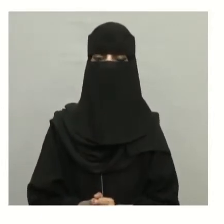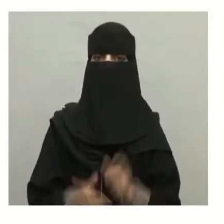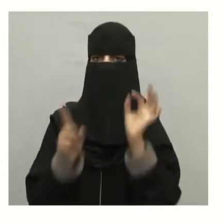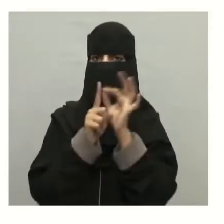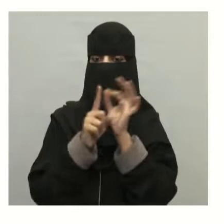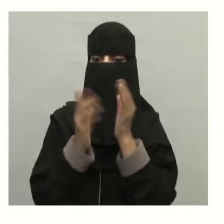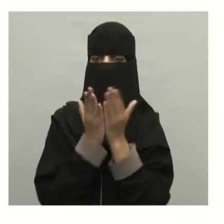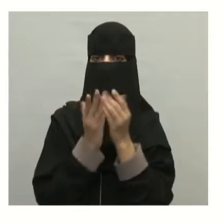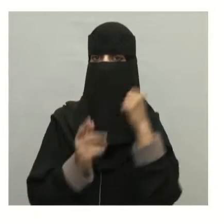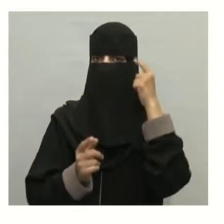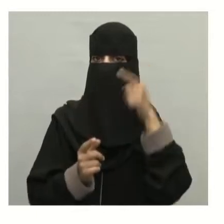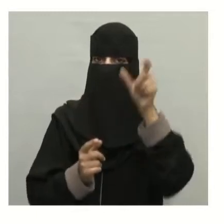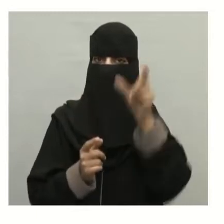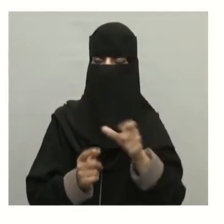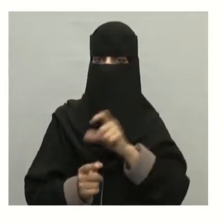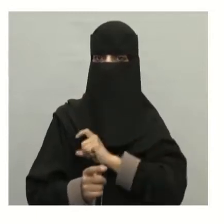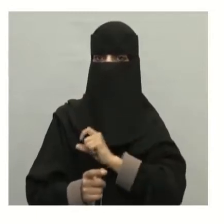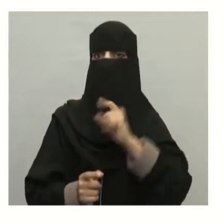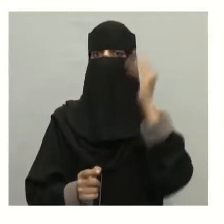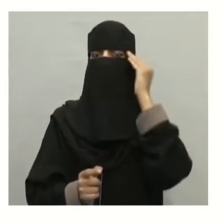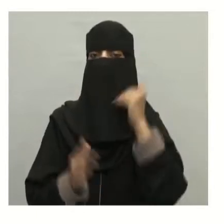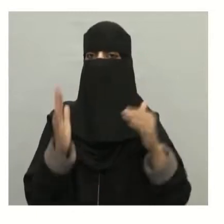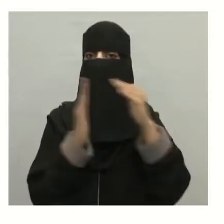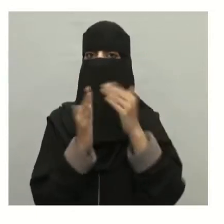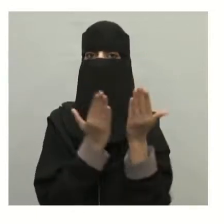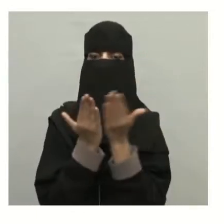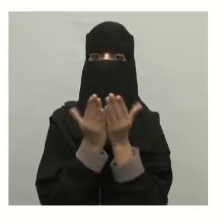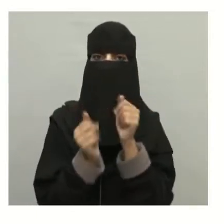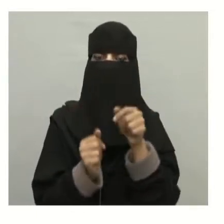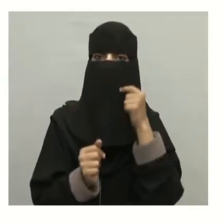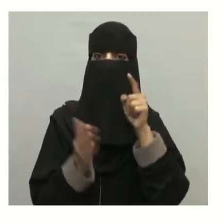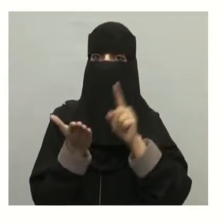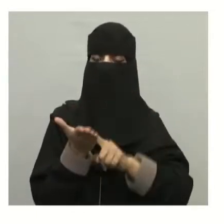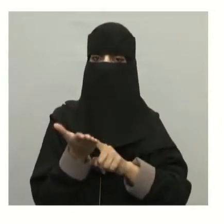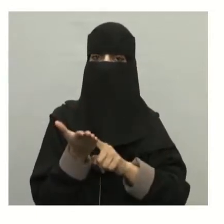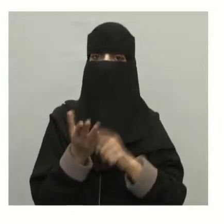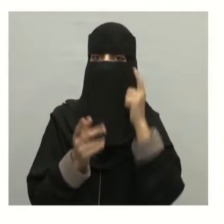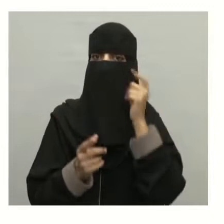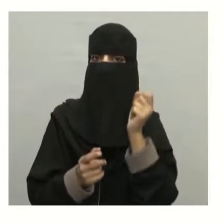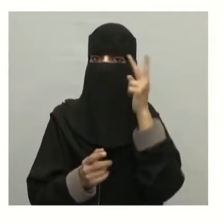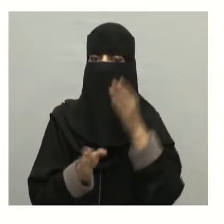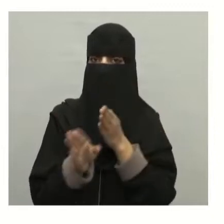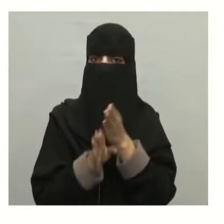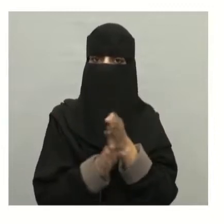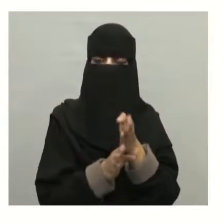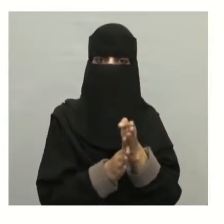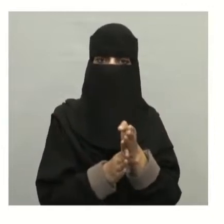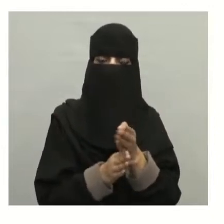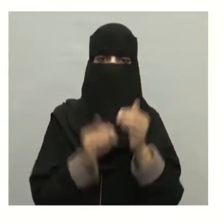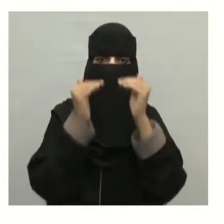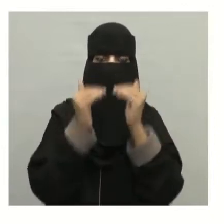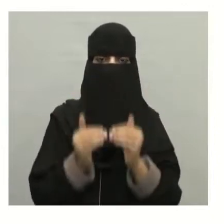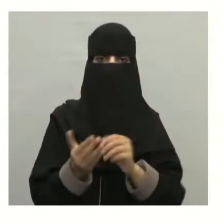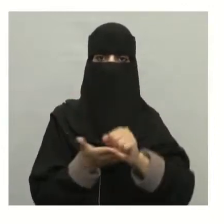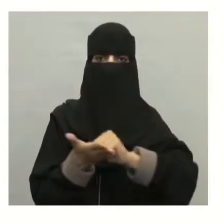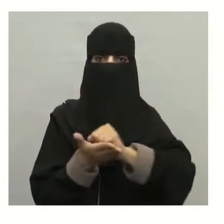أهداف الدرس: يتوقع من المتعلم في نهاية الدرس أن يقترح طرقاً لتنظيف